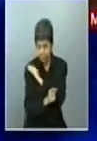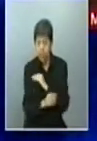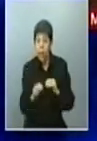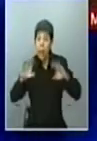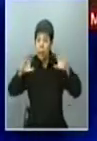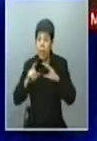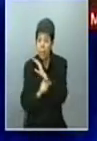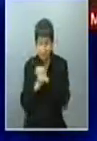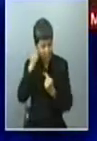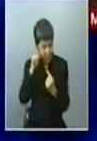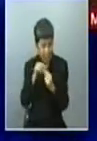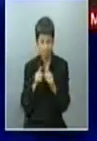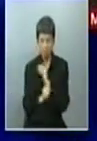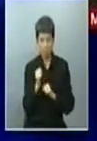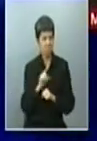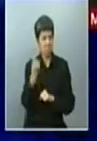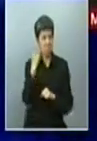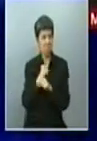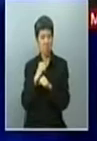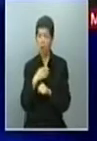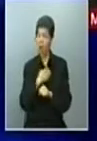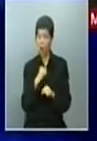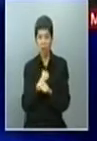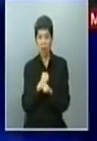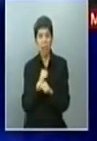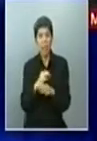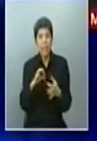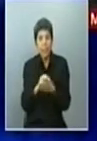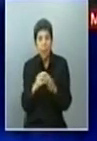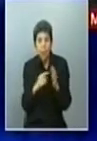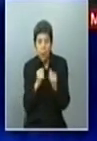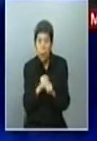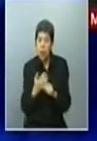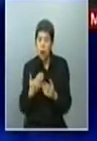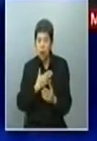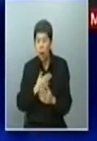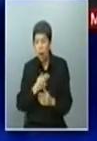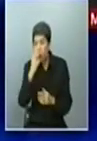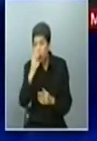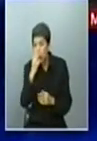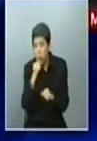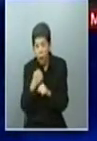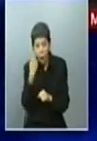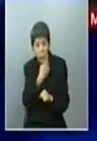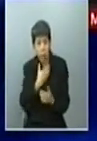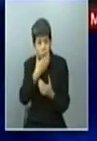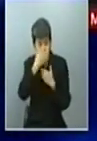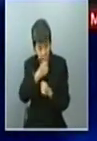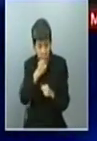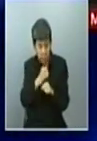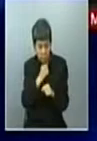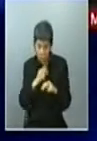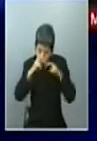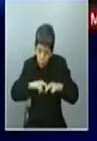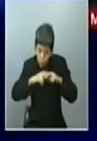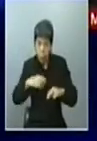สิงคโปร์เนี่ยตั้งเป้าจะให้สิงคโปร์เป็นประเทศแรกในโลกนะครับที่เป็น Smart Nation เพราะฉะนั้นรายละเอียดเนี่ยก็ต้องติดตามสำหรับใครที่ต้องการรับบทวิเครา